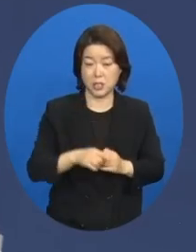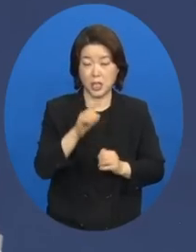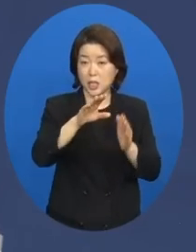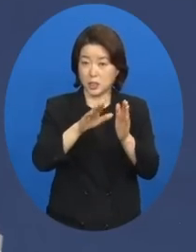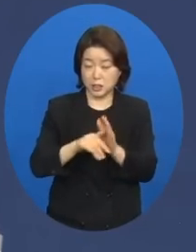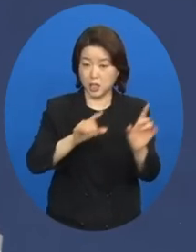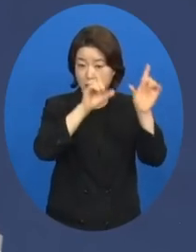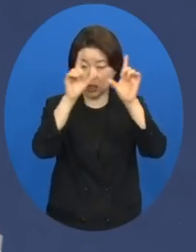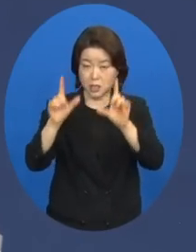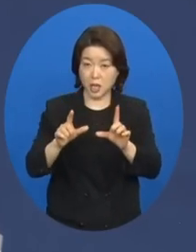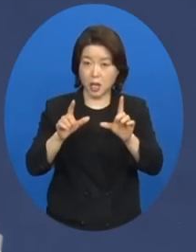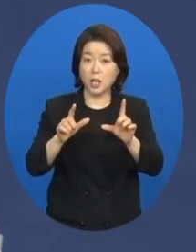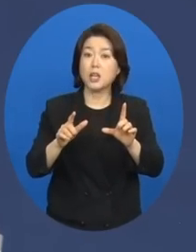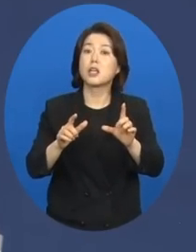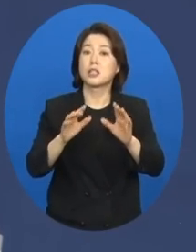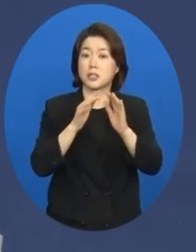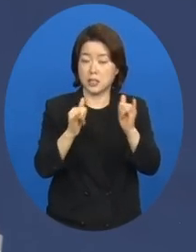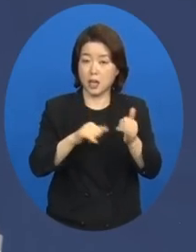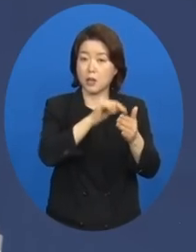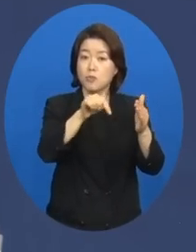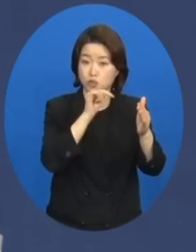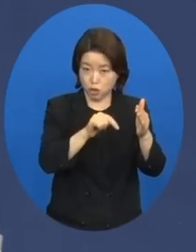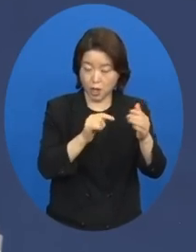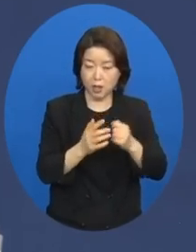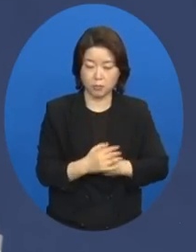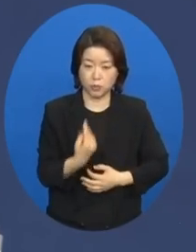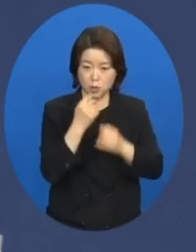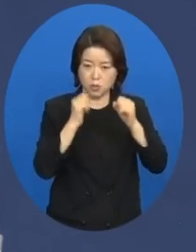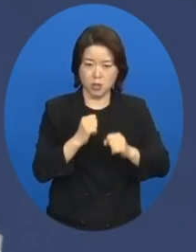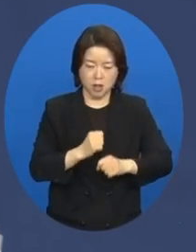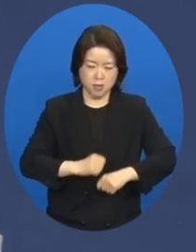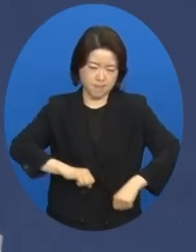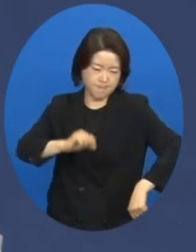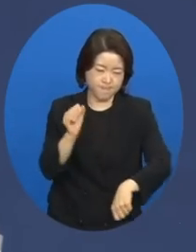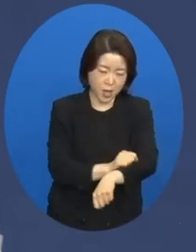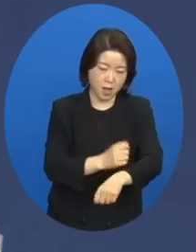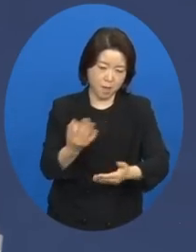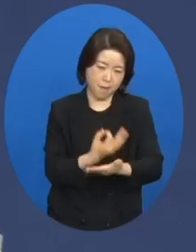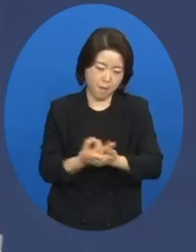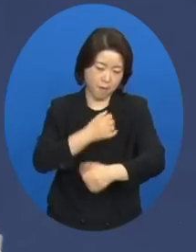살아갔던 사람들 중에서는 나름 생존 본능도